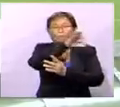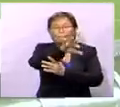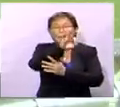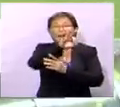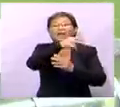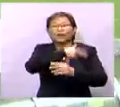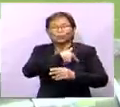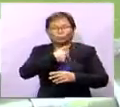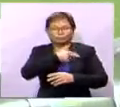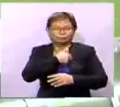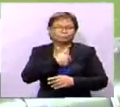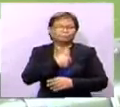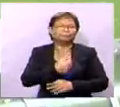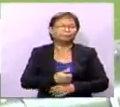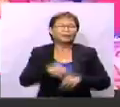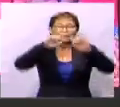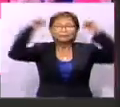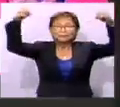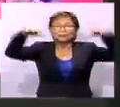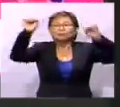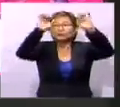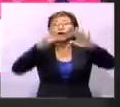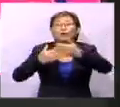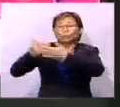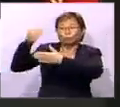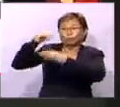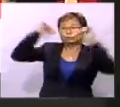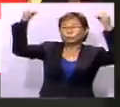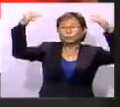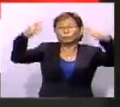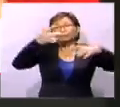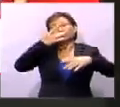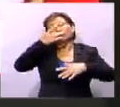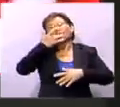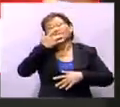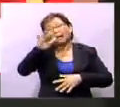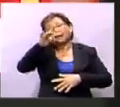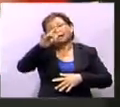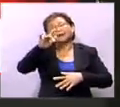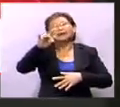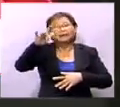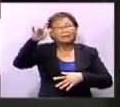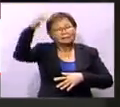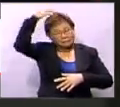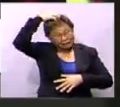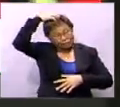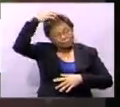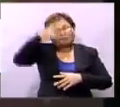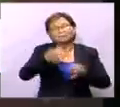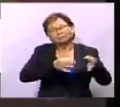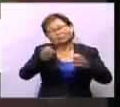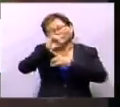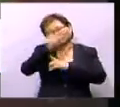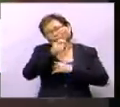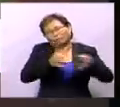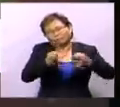P. Maniam. Mengenai Stadium Shah Alam yang sebelum ini menjadi Stadium Keramat The Red Giants, Datuk Seri Subhan menjelaskan situasi sebenar.